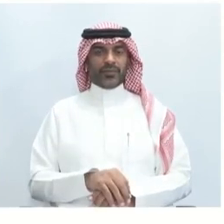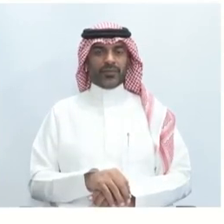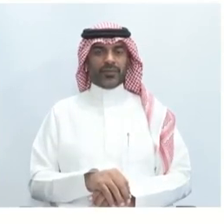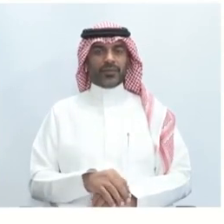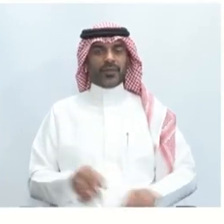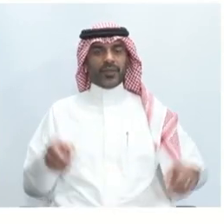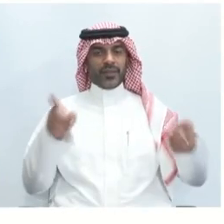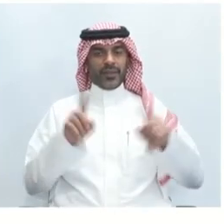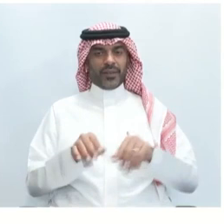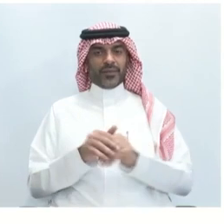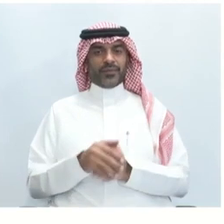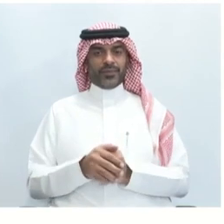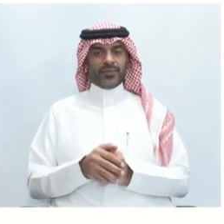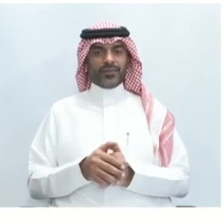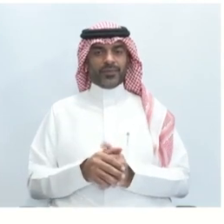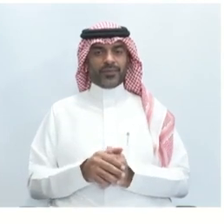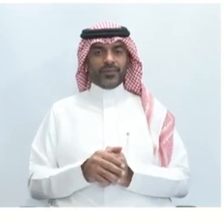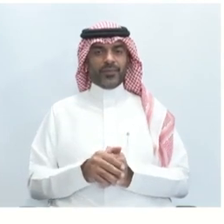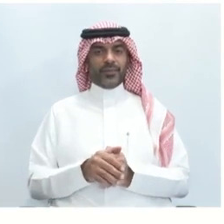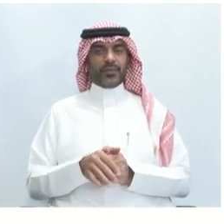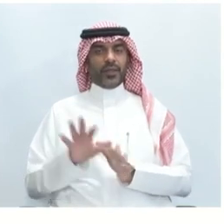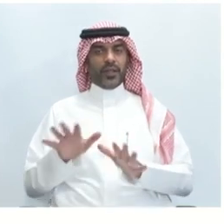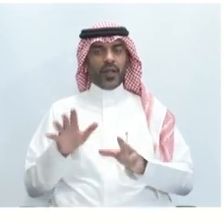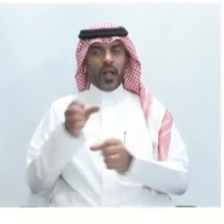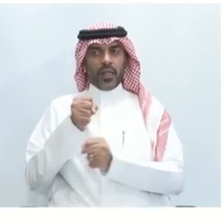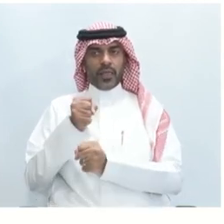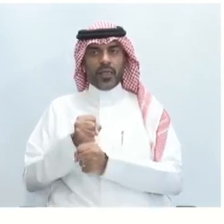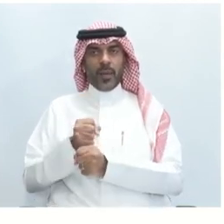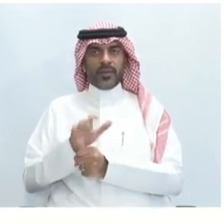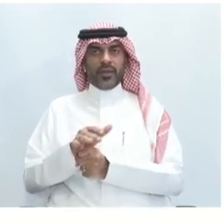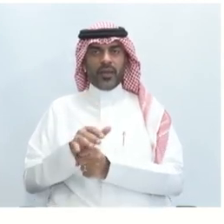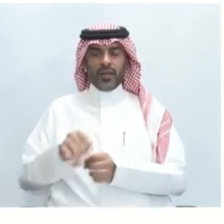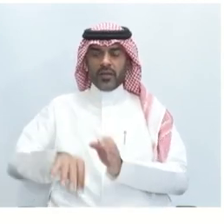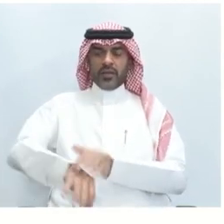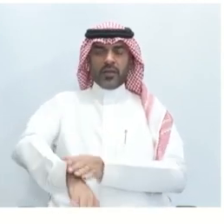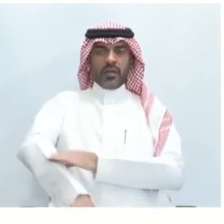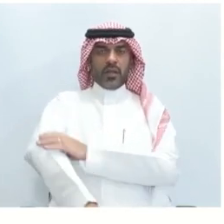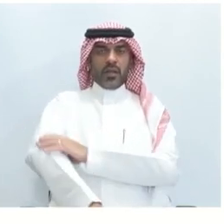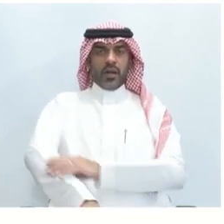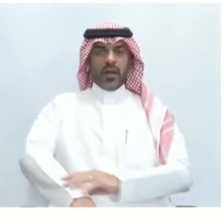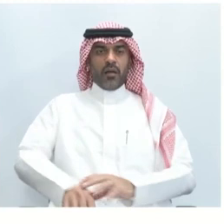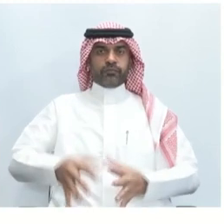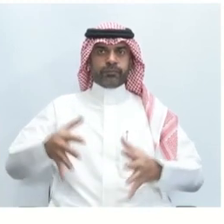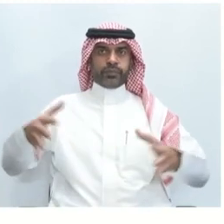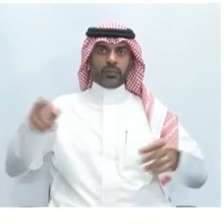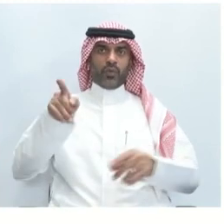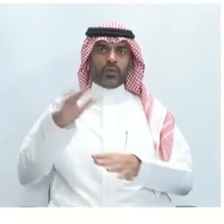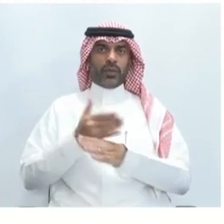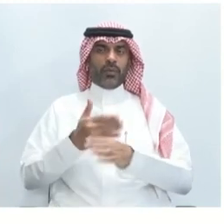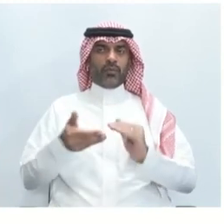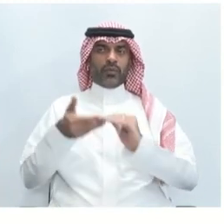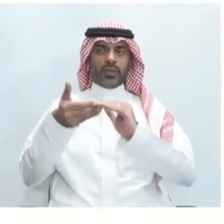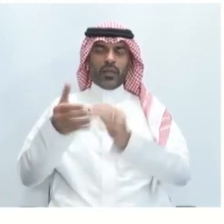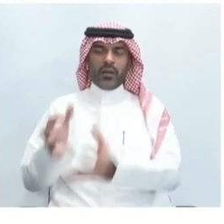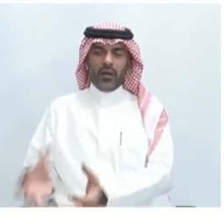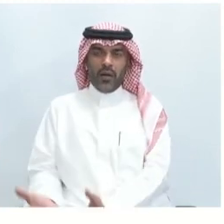ايضا موجوده هناك ريبوتات ثابته تستخدم ذراعا روبوتيا عام عملاقا لمساعده الناس